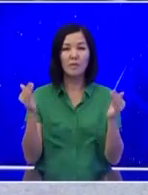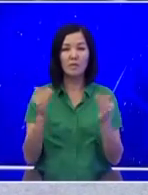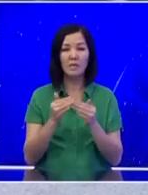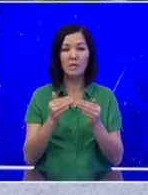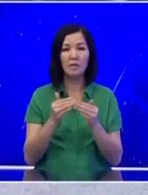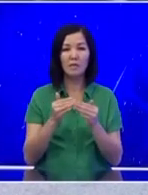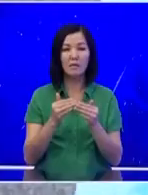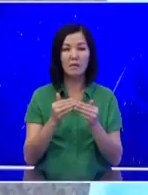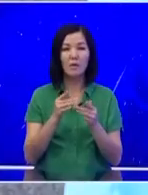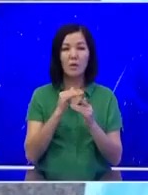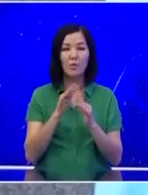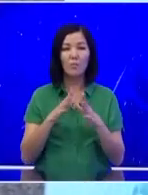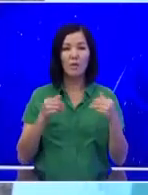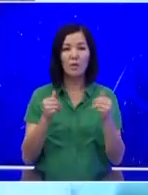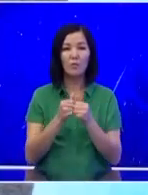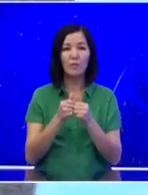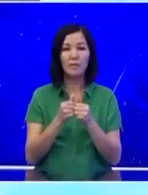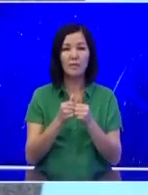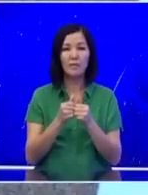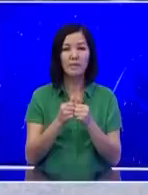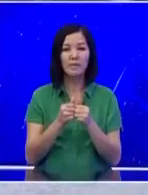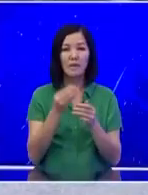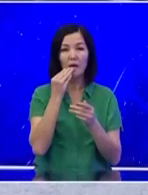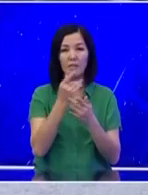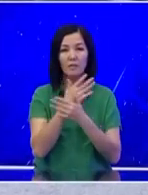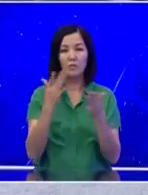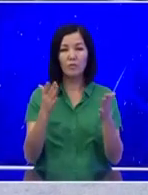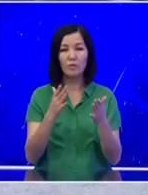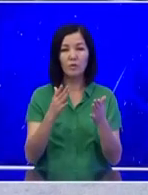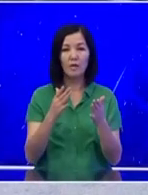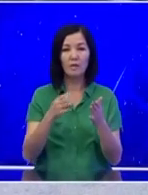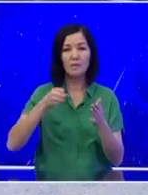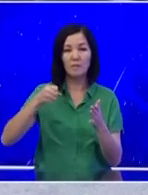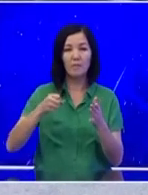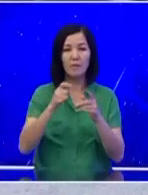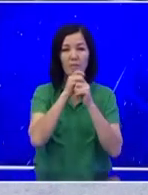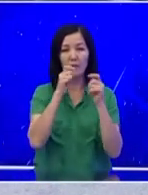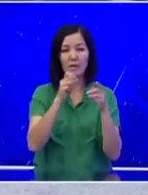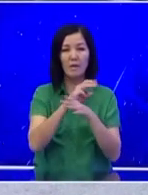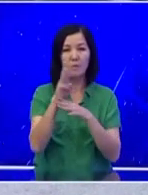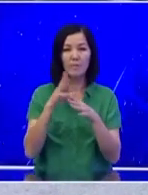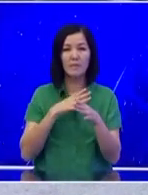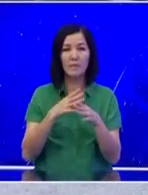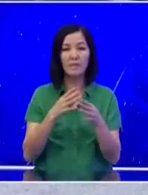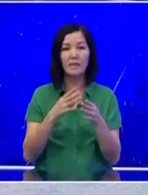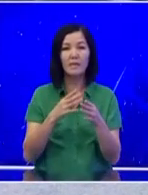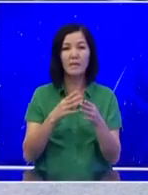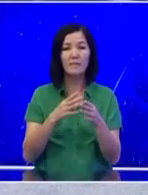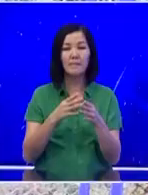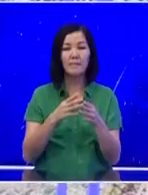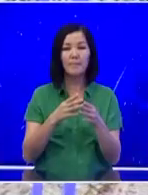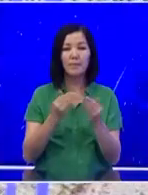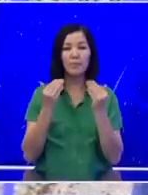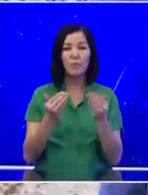бүлдіршіндері көп балалы отбасыларына біз жаңа азық-түлік себеттерімен қамтамасыз еттік. Енді бүгін осы жерде